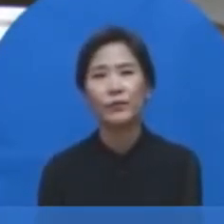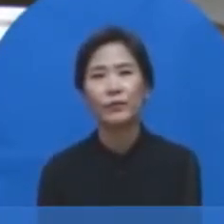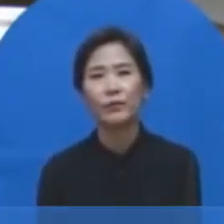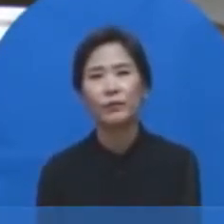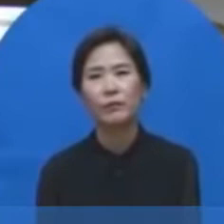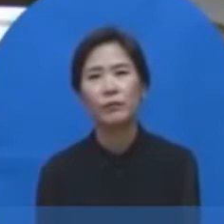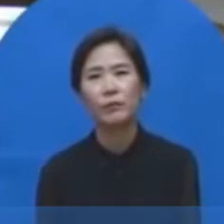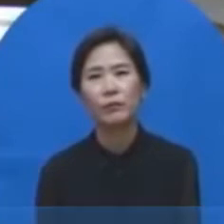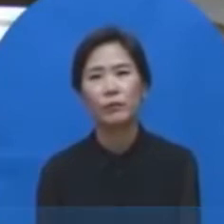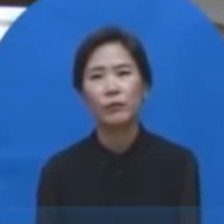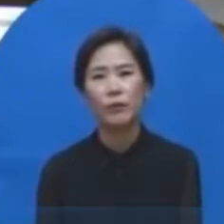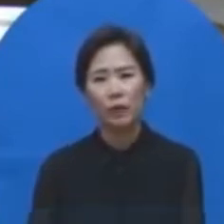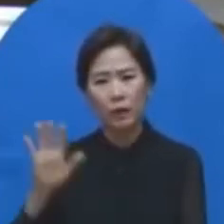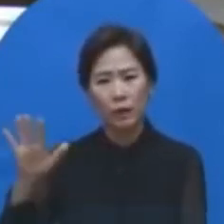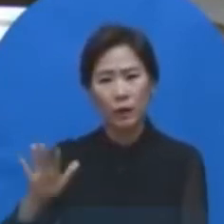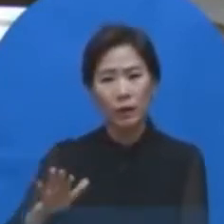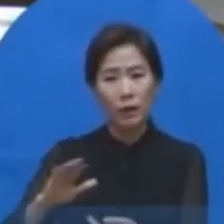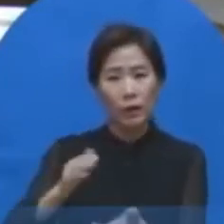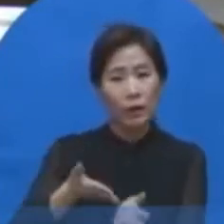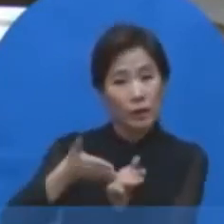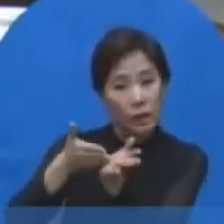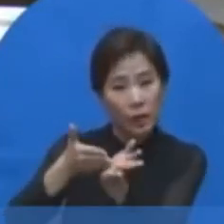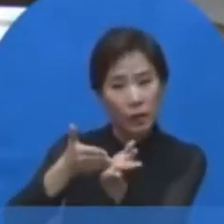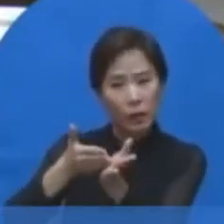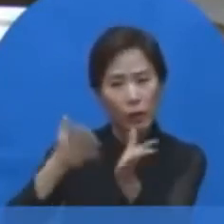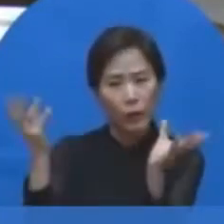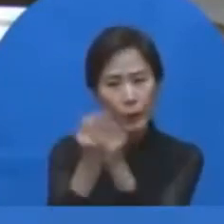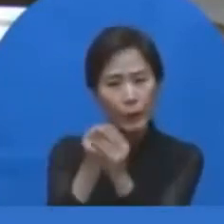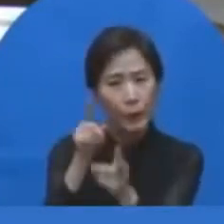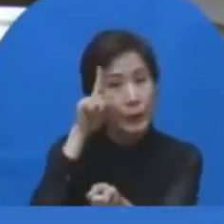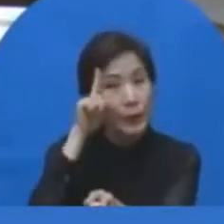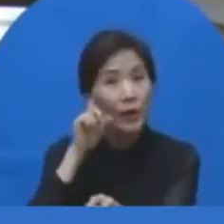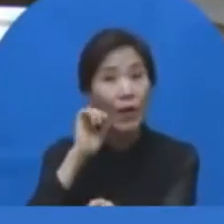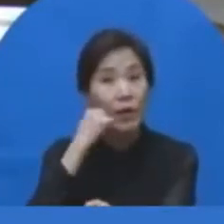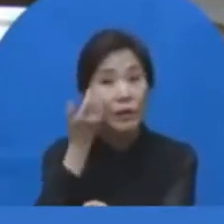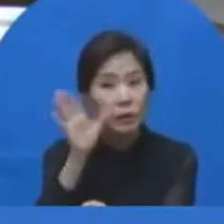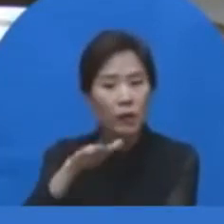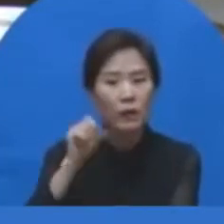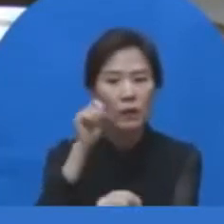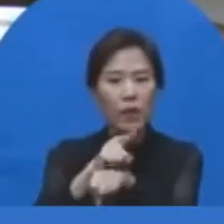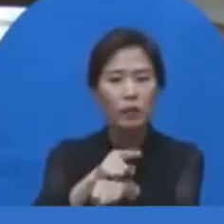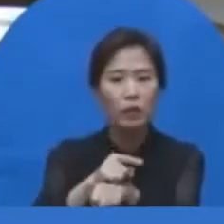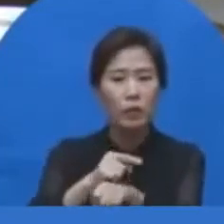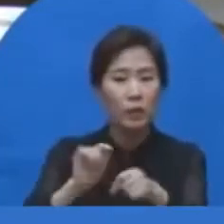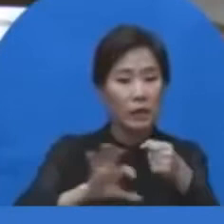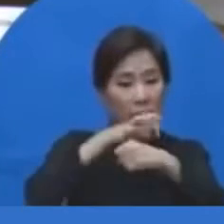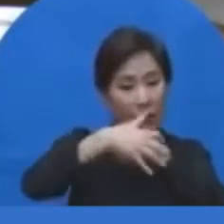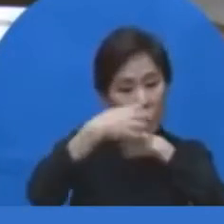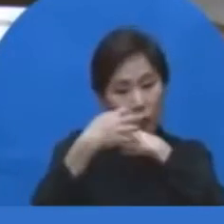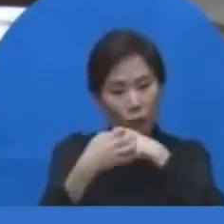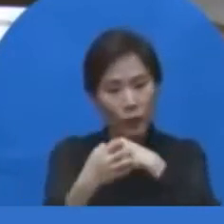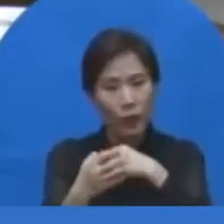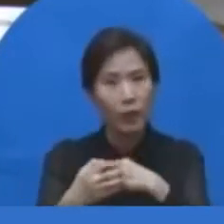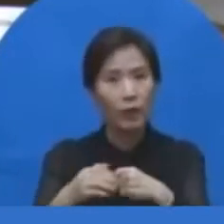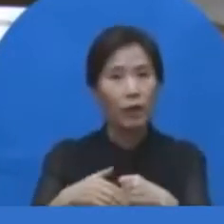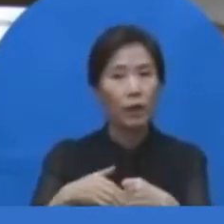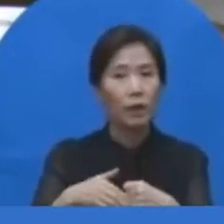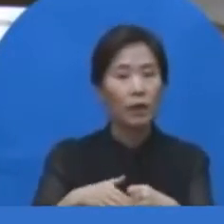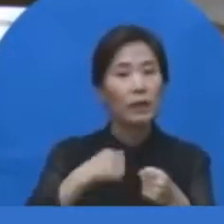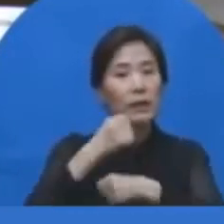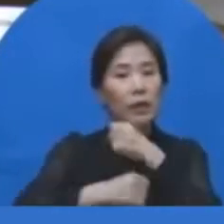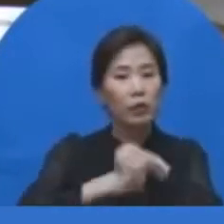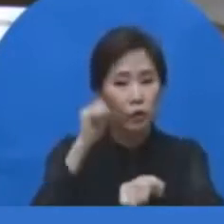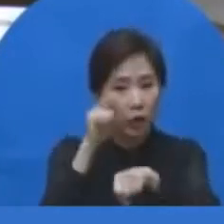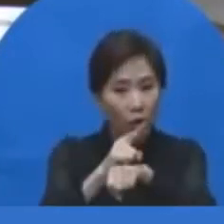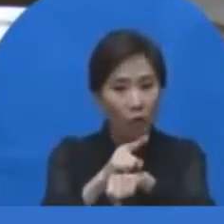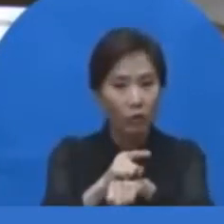그대로 깡맞지는 않지만 그 전 세계에서 이런 자주성 심사를 하는 나라가 별로 많지가 않은데 영국이 이